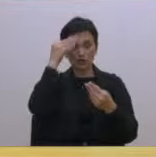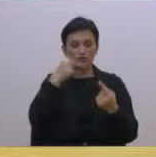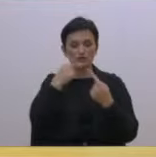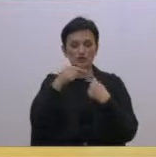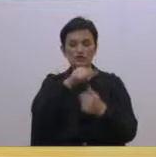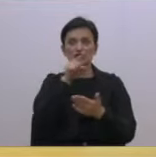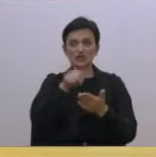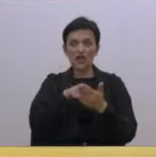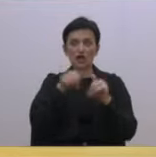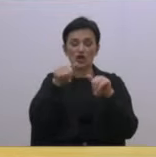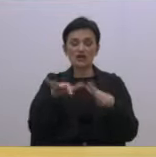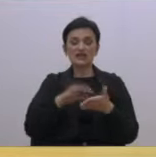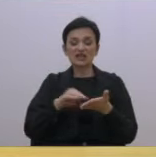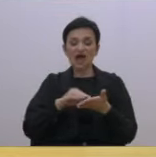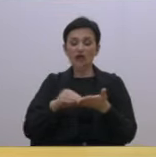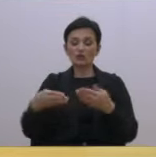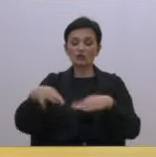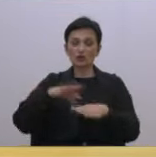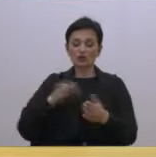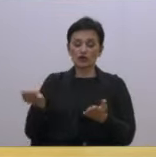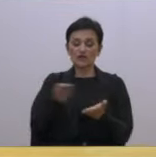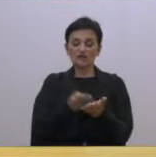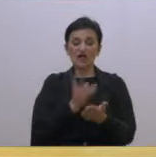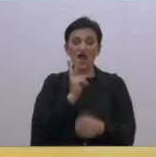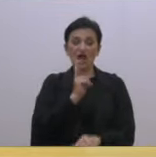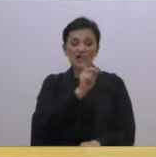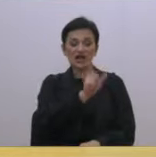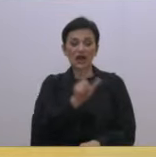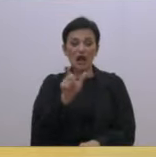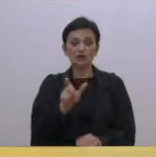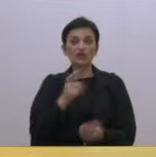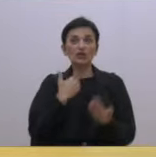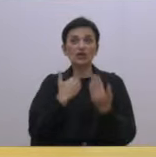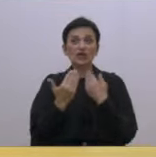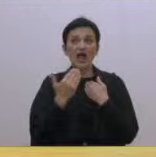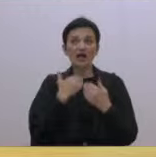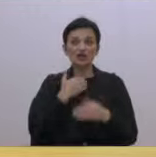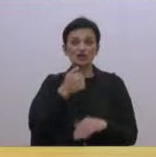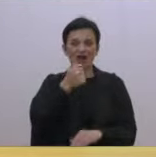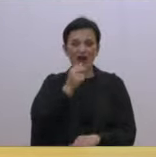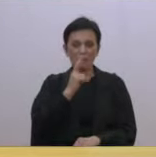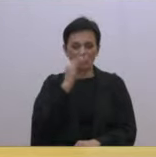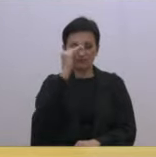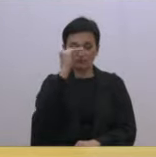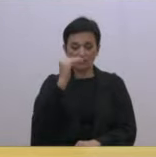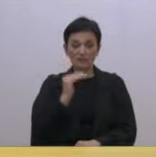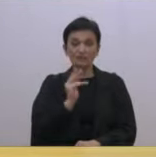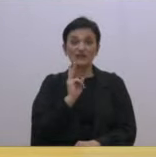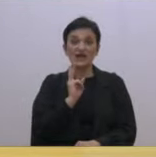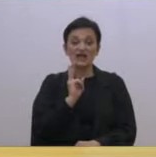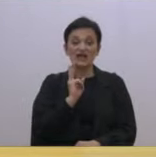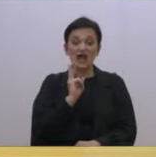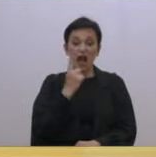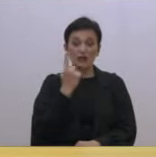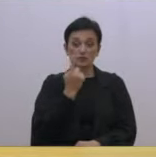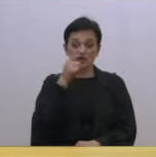და დასკვნაში გვთავაზობს წარმოდგენილ კანდიდატებს კენჭი ეყაროს ანბანურად. ის კანდიდატი, რომელიც პირველი